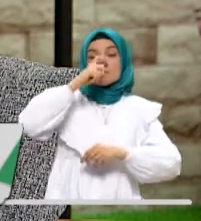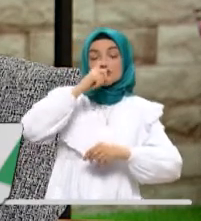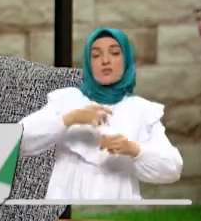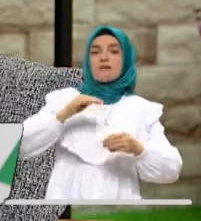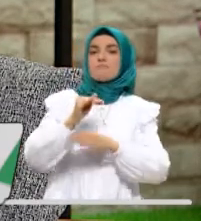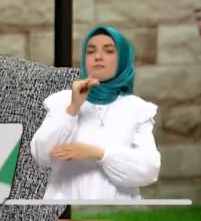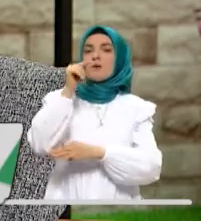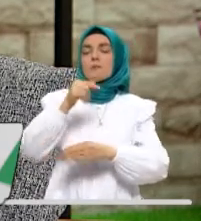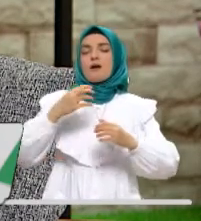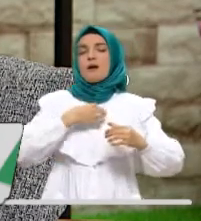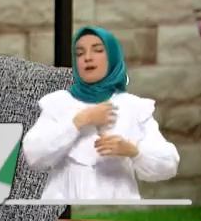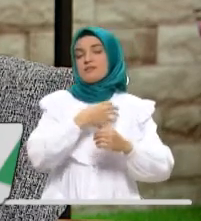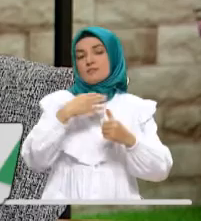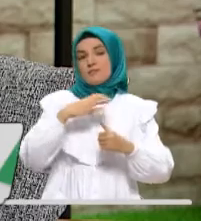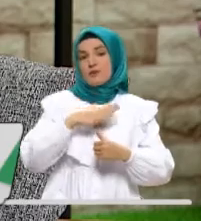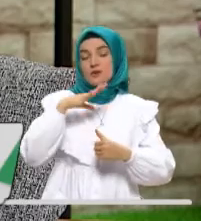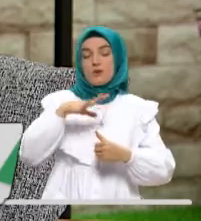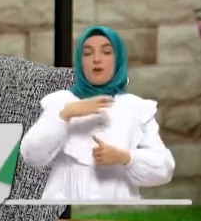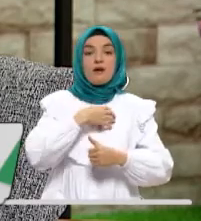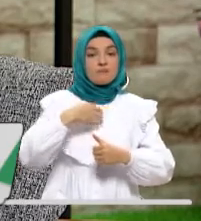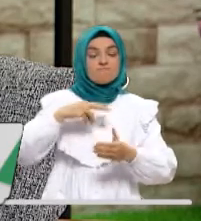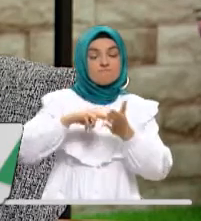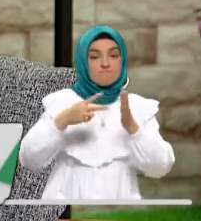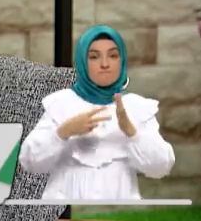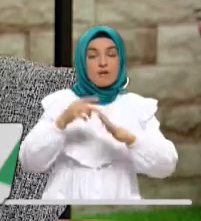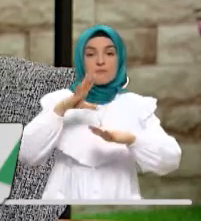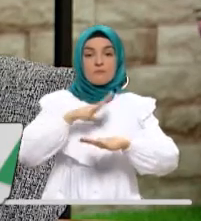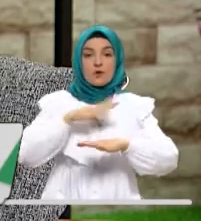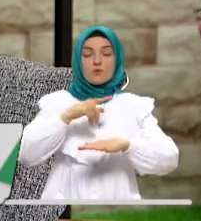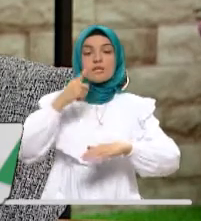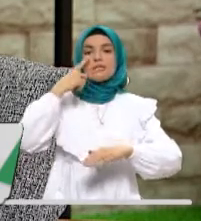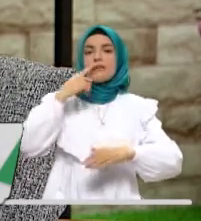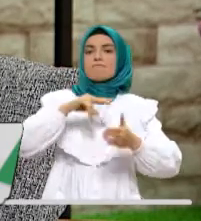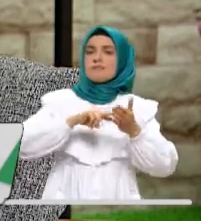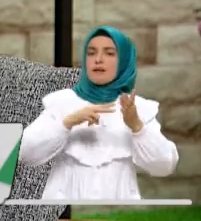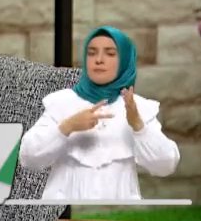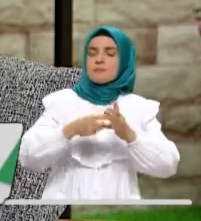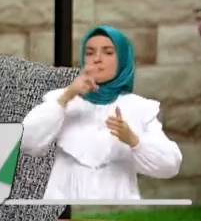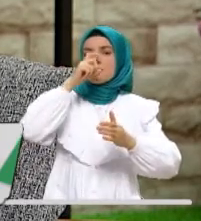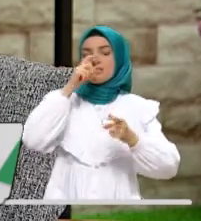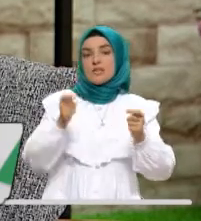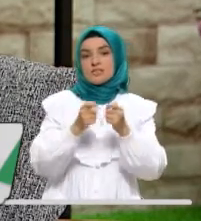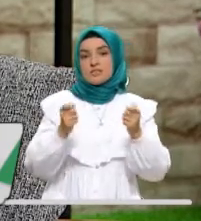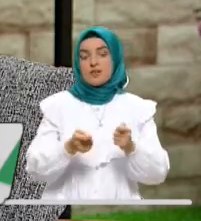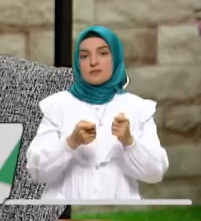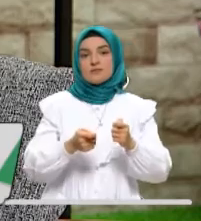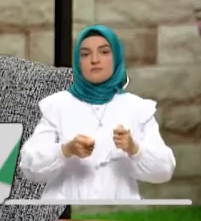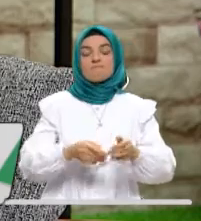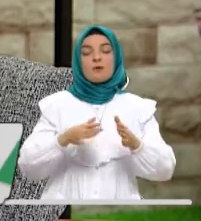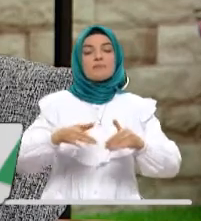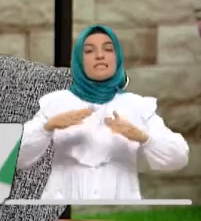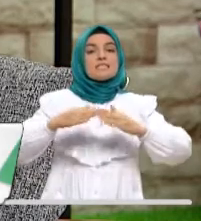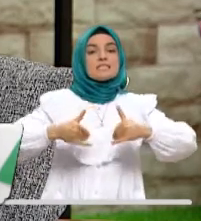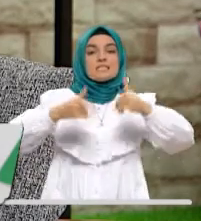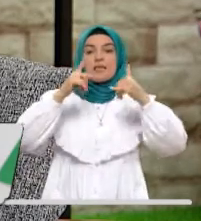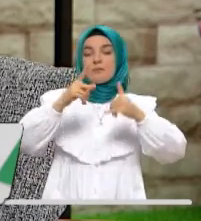söz sahibi annesiydi. Haremi annesi idare ederdi. Çünkü devleti idare etmek padişahın işiydi. Haremin, sarayın da bir